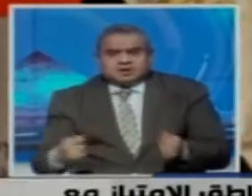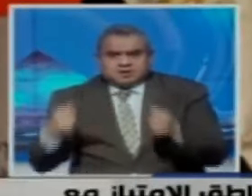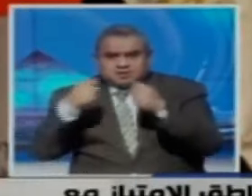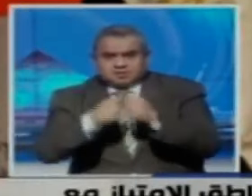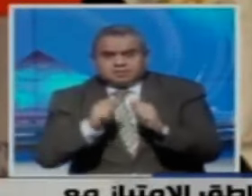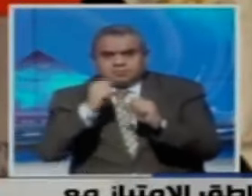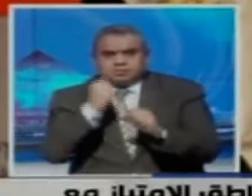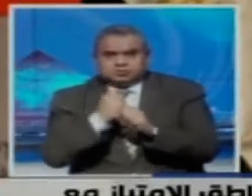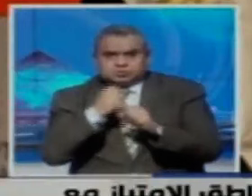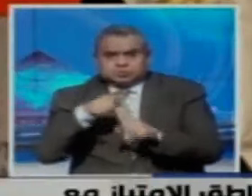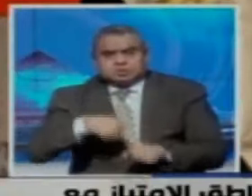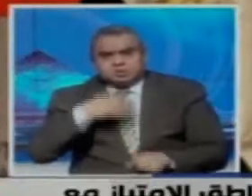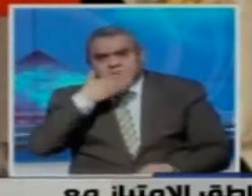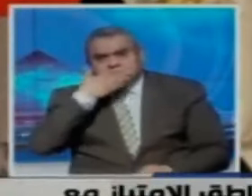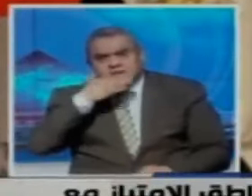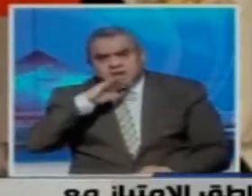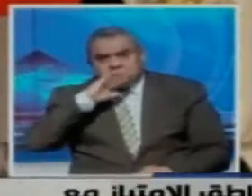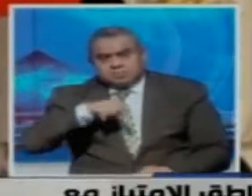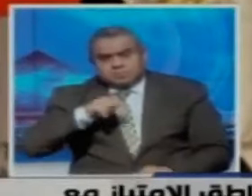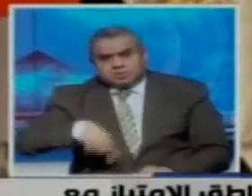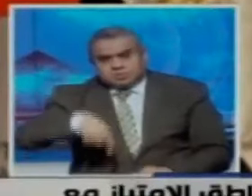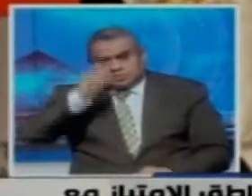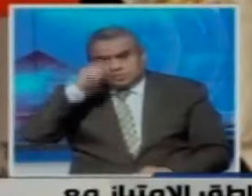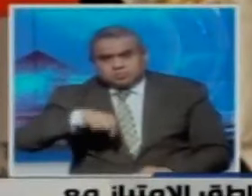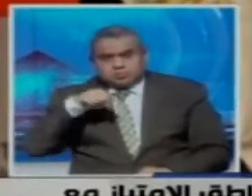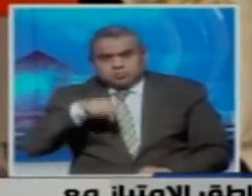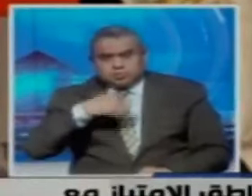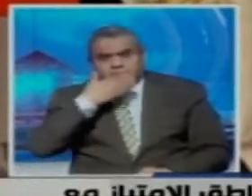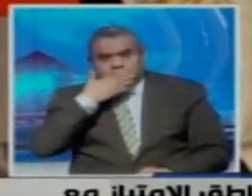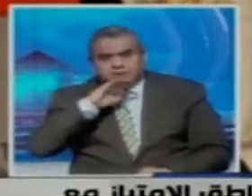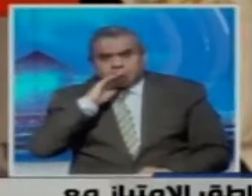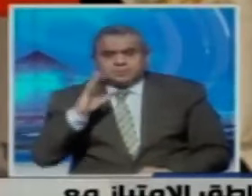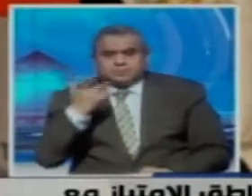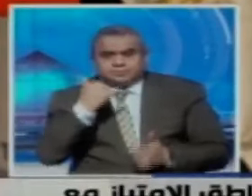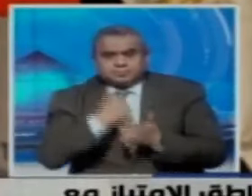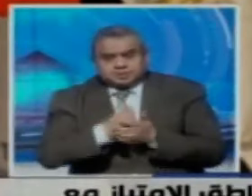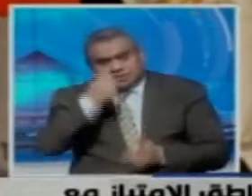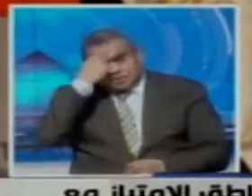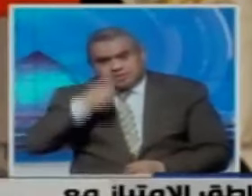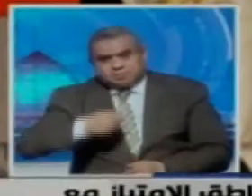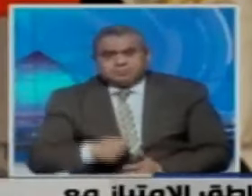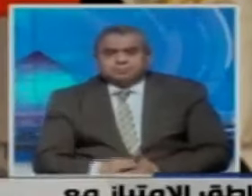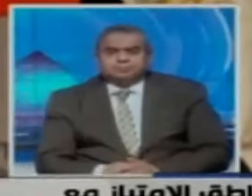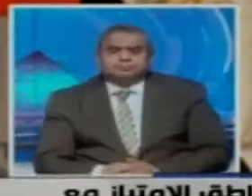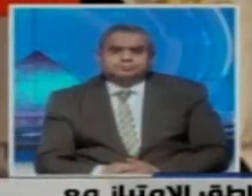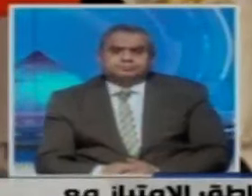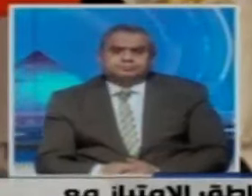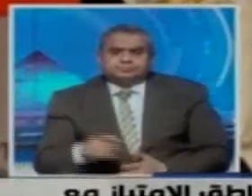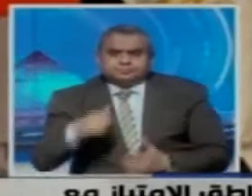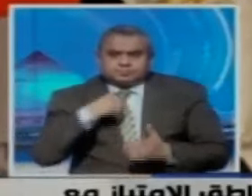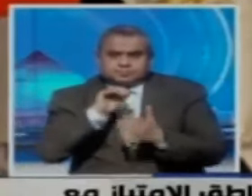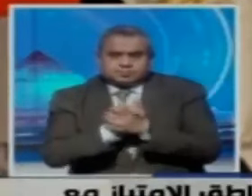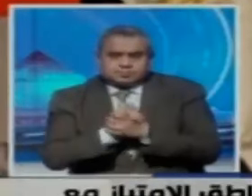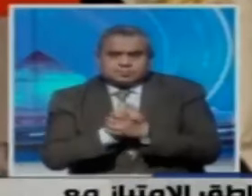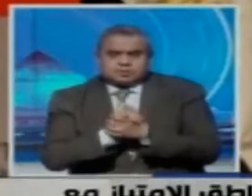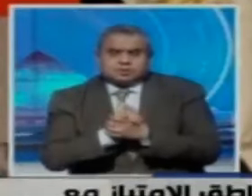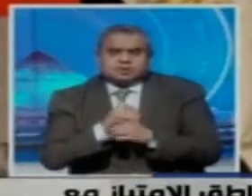المنشودة. الحمد لله النهاردة نقدر نقول انه احنا بنهنئ زملائنا